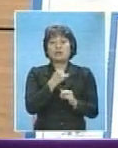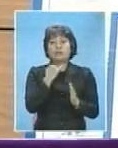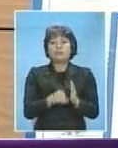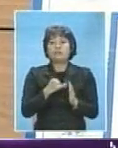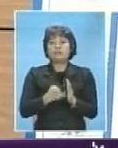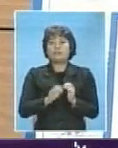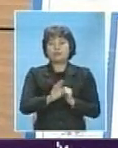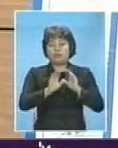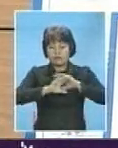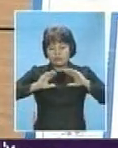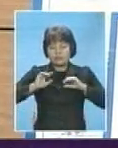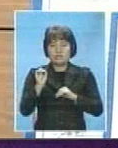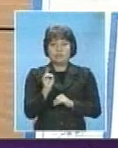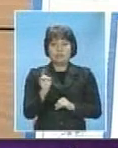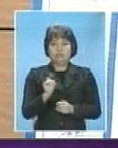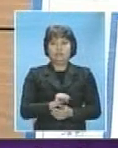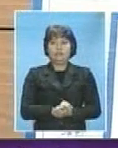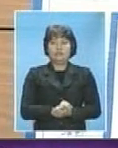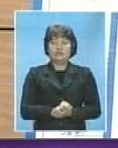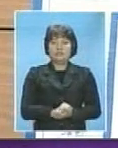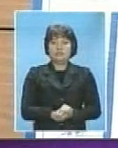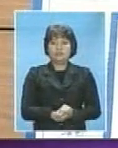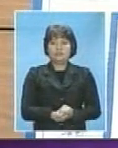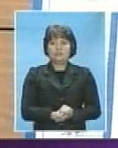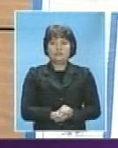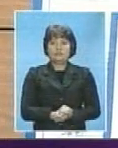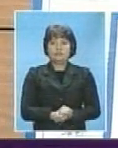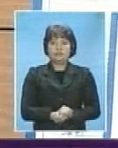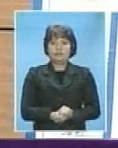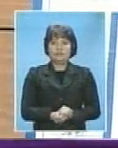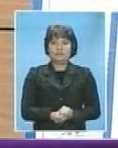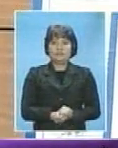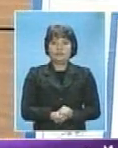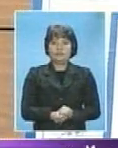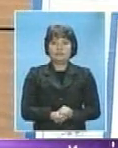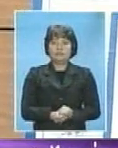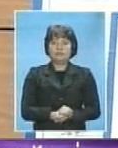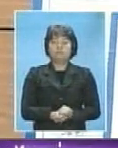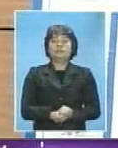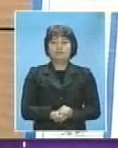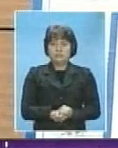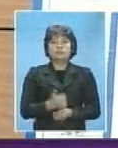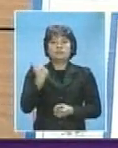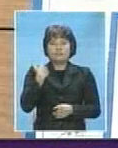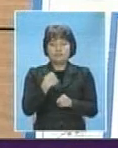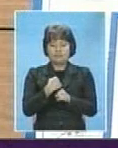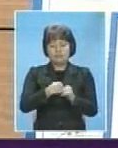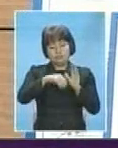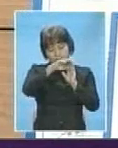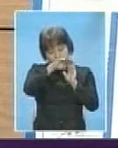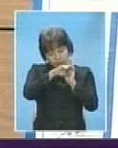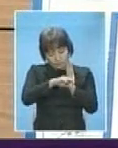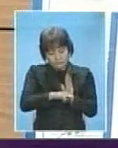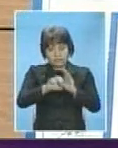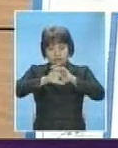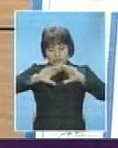ณีที่มีเหตุการณ์ที่ดำเนินจากการดำเนินนโยบายรัฐบาลนั้นทำให้การ